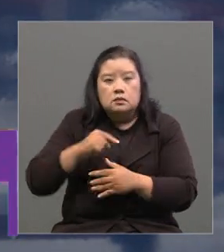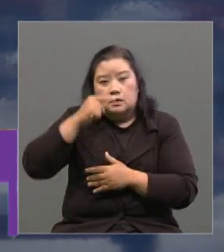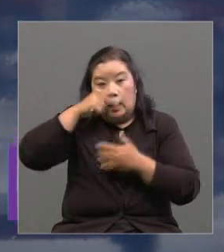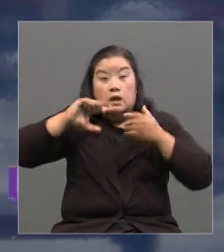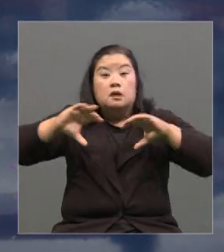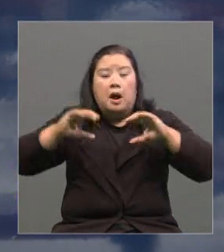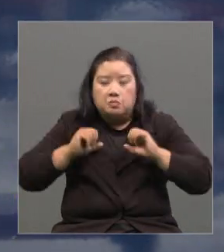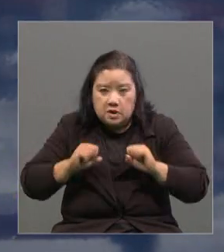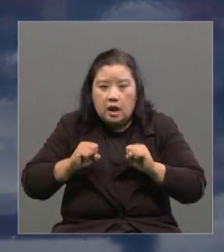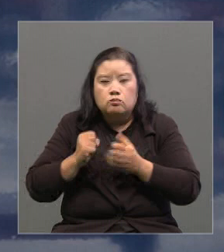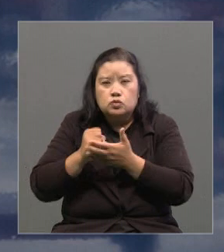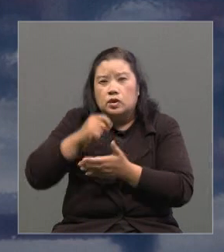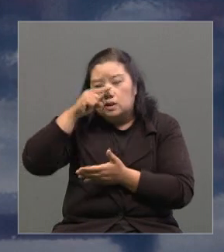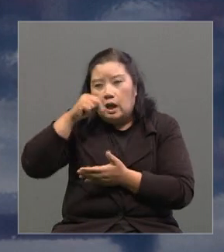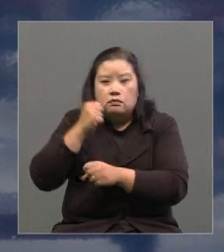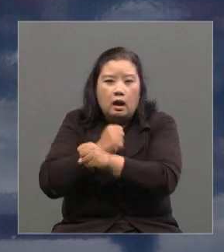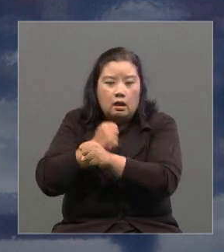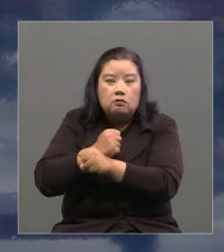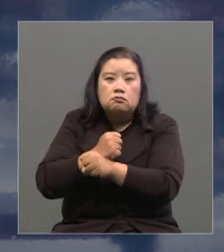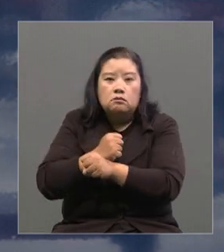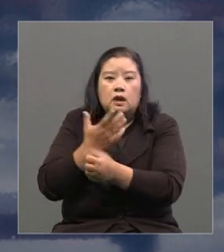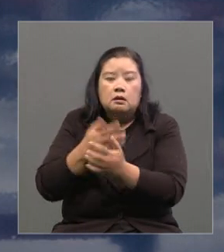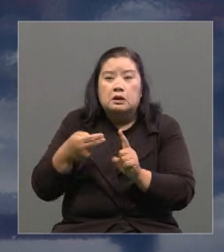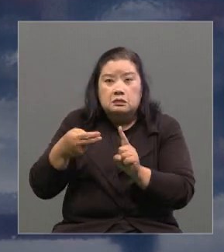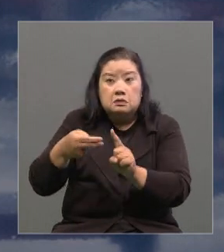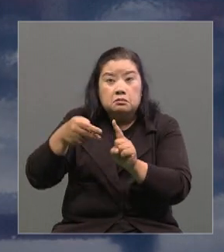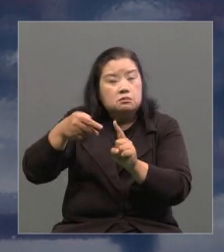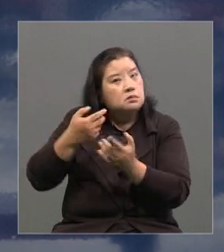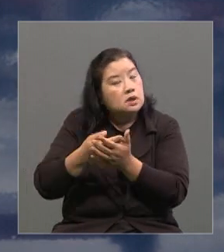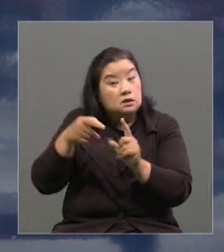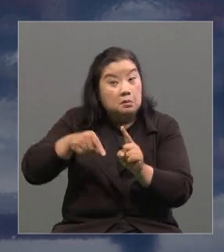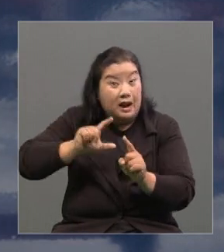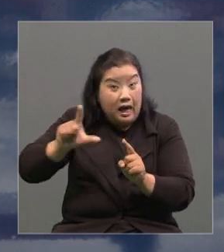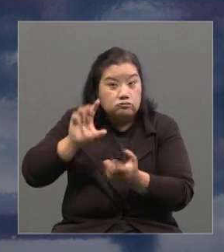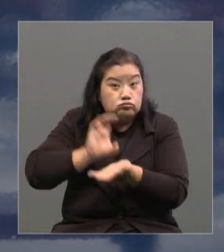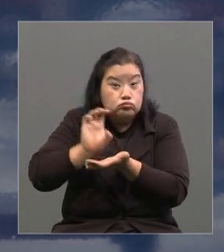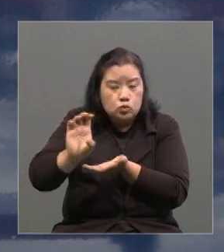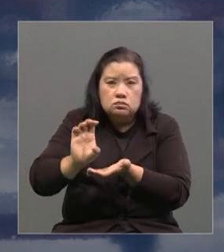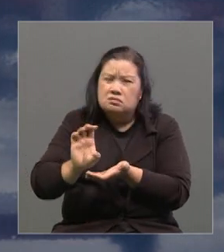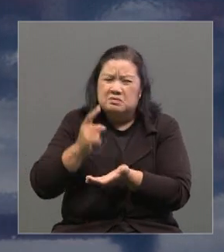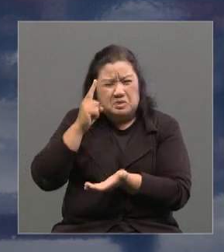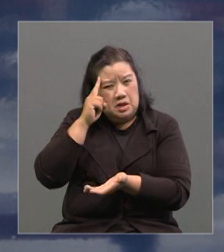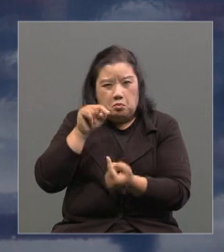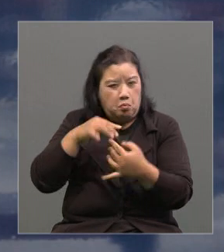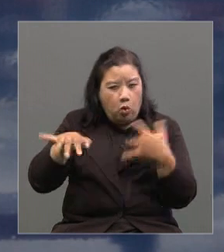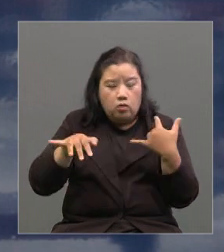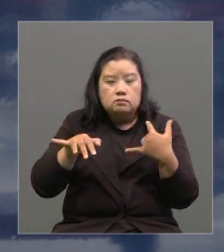ไทยก็บอกว่าเสียเงินเป็นพันล้านมันไม่คุ้มกันดังนั้นวันนี้ปุ๊บเนี่ยผมมาเรียกร้องศักดิ์ศ